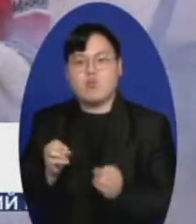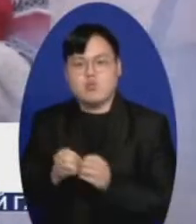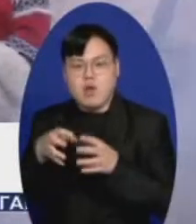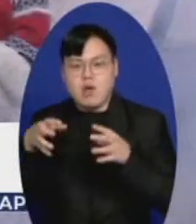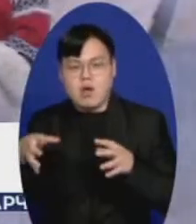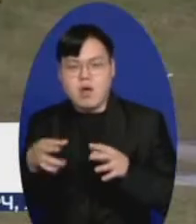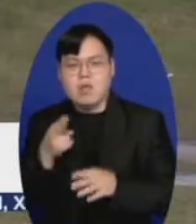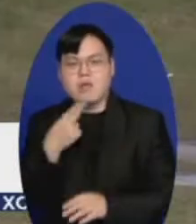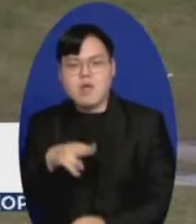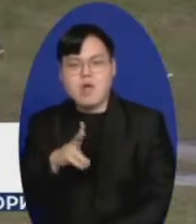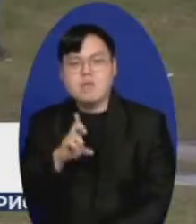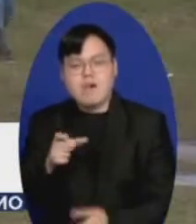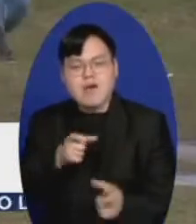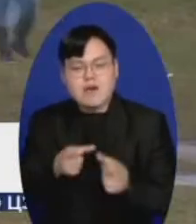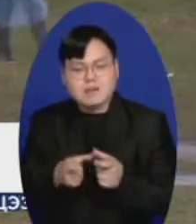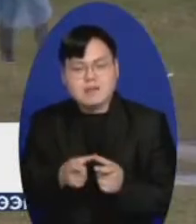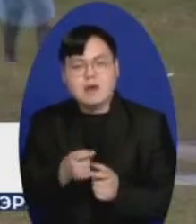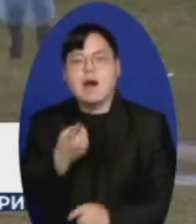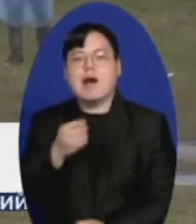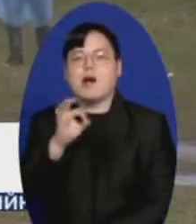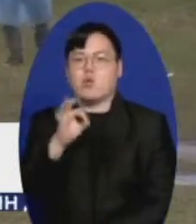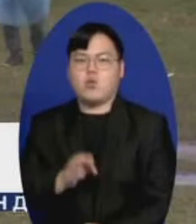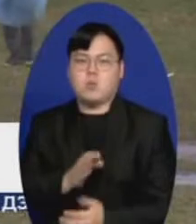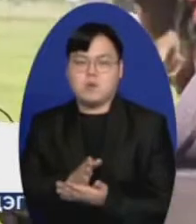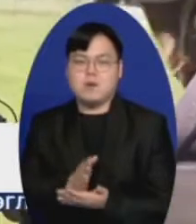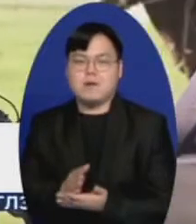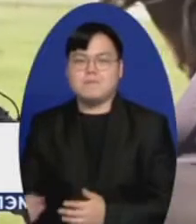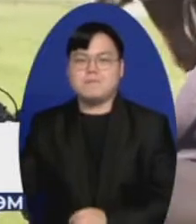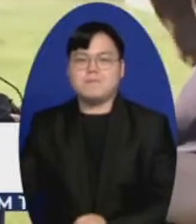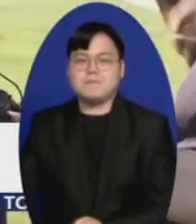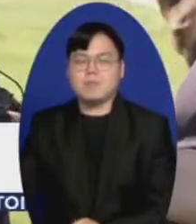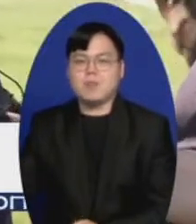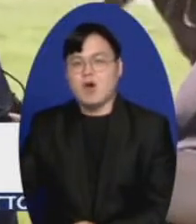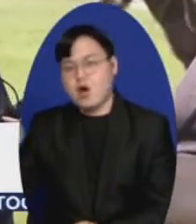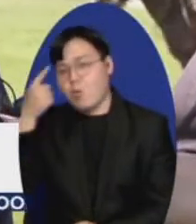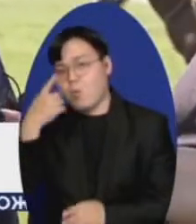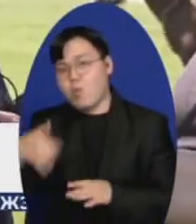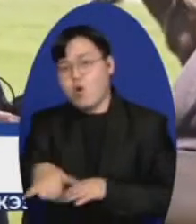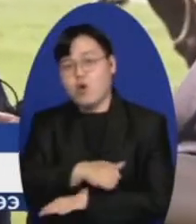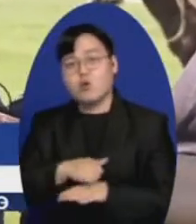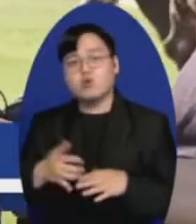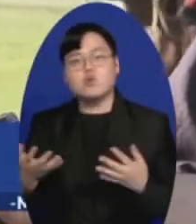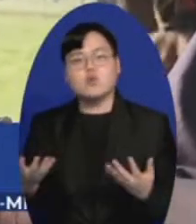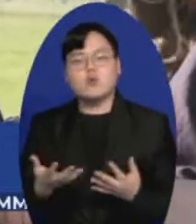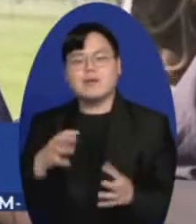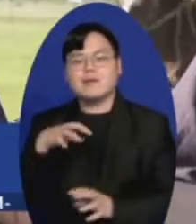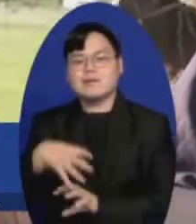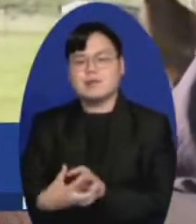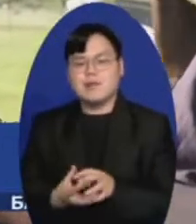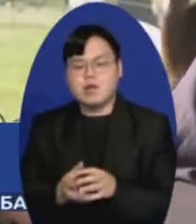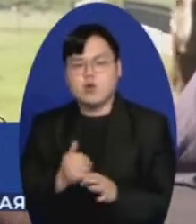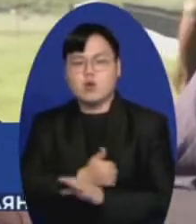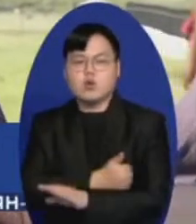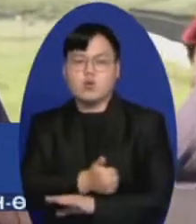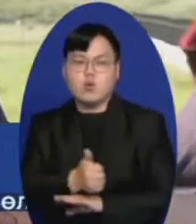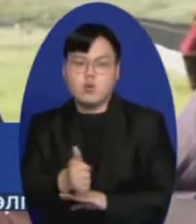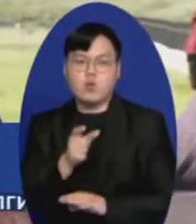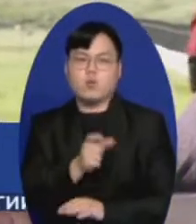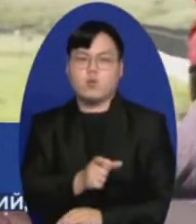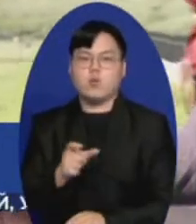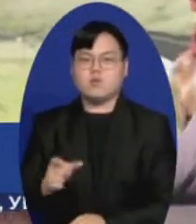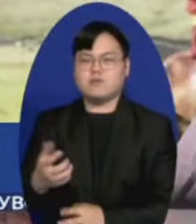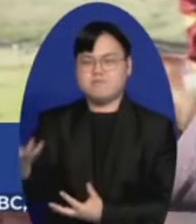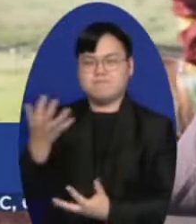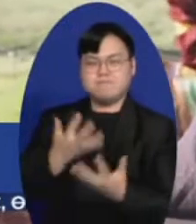нийт бүтээгдэхүүний 10% үрдүүлж байна. Тэгэхээр Монгол улс бол өөрөө дэлхийн тахныг одоо